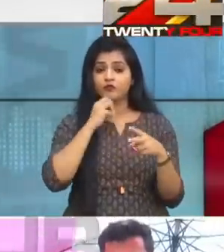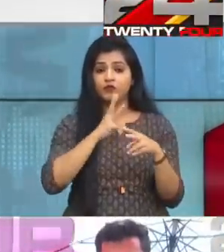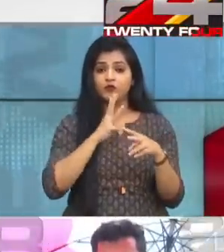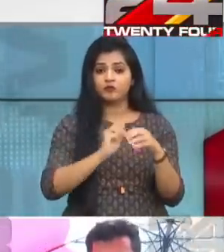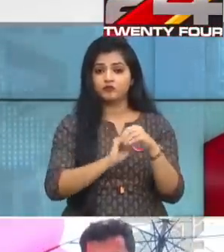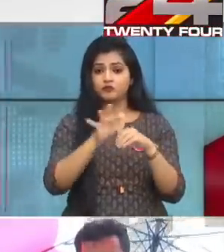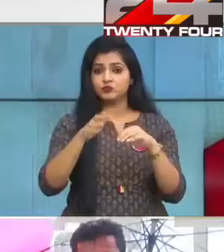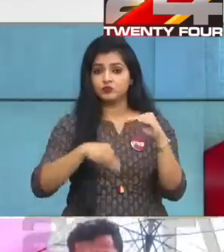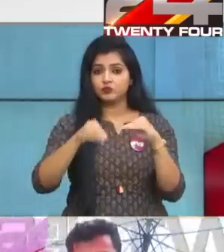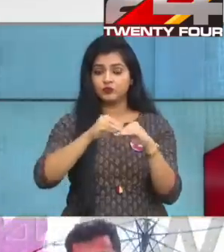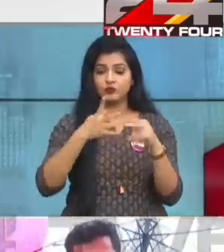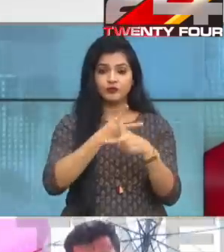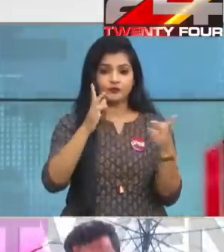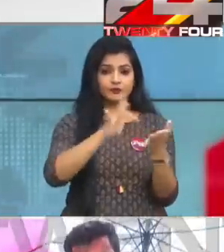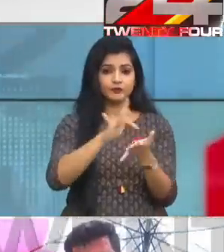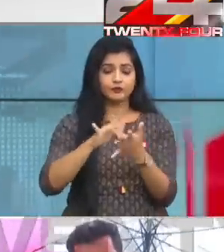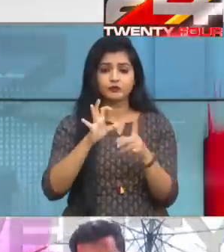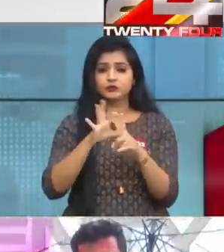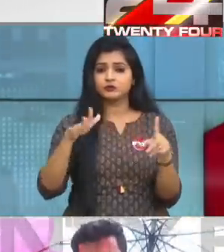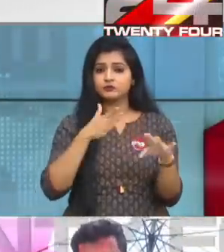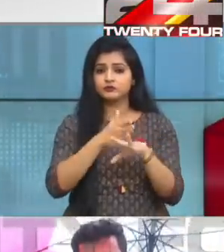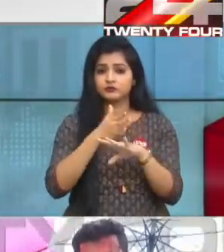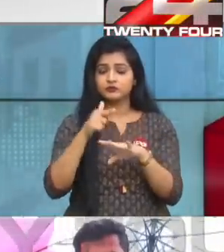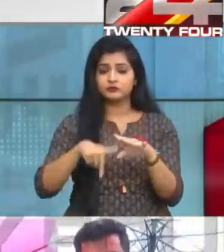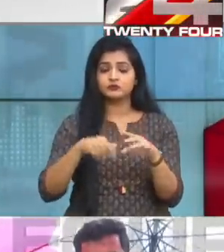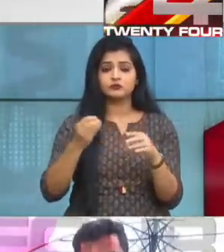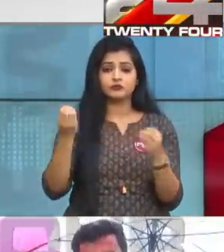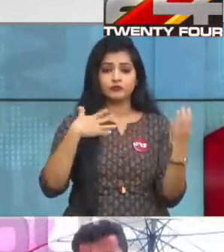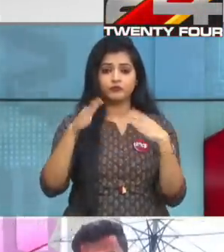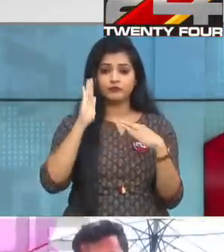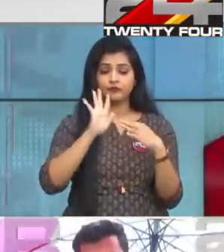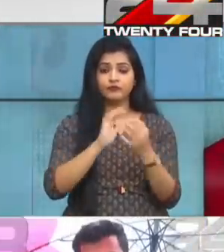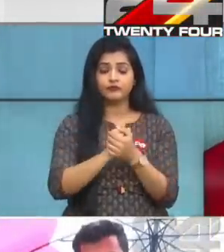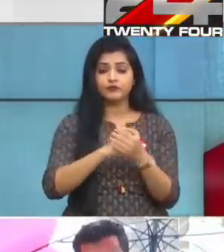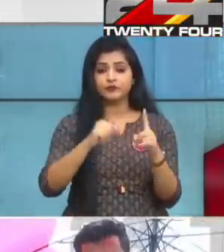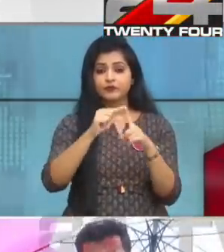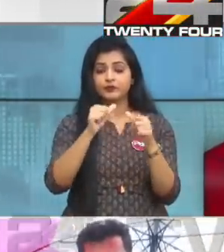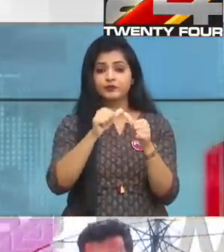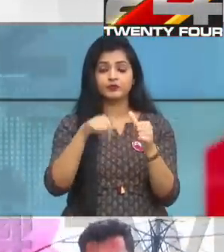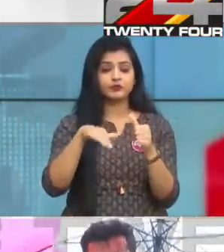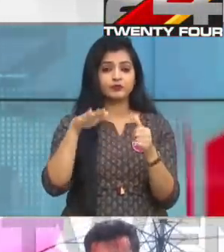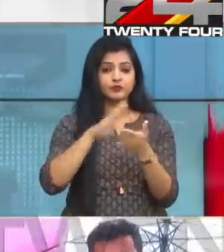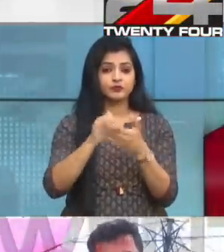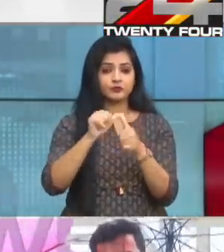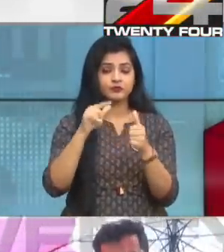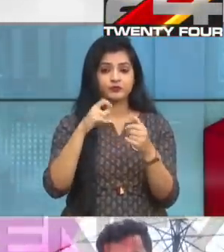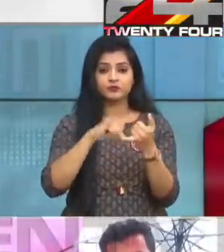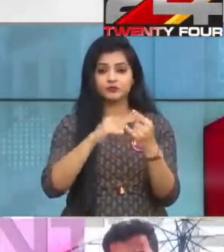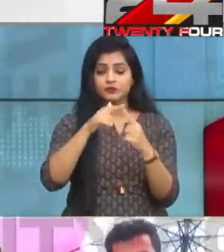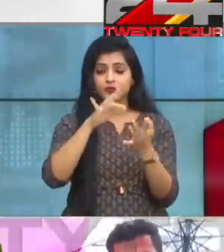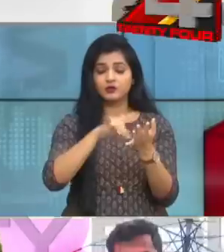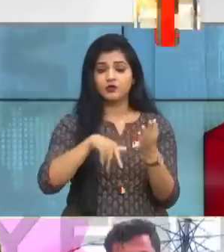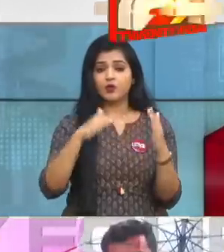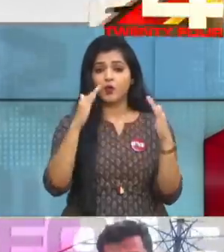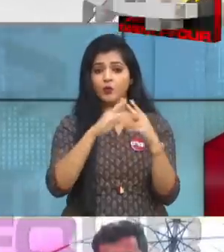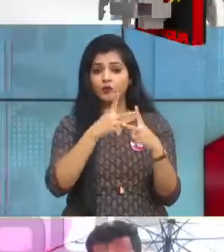ഒഴുകുകയാണ്. വിവിധയിടങ്ങളിൽ വ്യാപക നാശനഷ്ടവും മഴക്കെടുതിയും റിപ്പോർട്ട് ചെയ്തിട്ടുണ്ട്. പഴശ്ശി പദ്ധതി പ്രദേശത്തോട് ചേർന്ന വീടുകളിൽ മിക്കയിടങ്ങളിലും വെള്ളം കയറി.